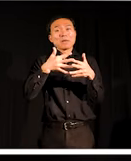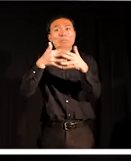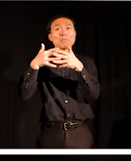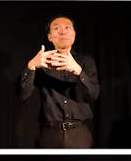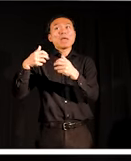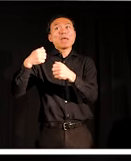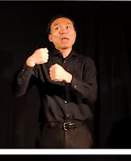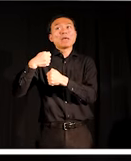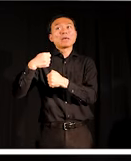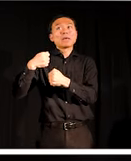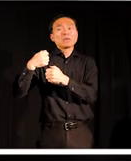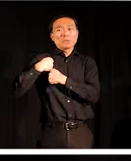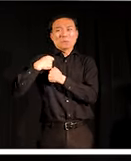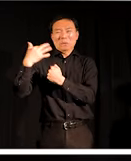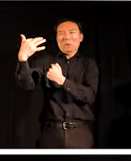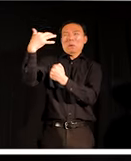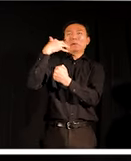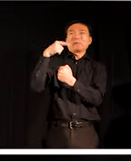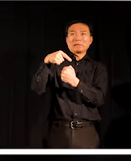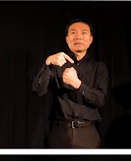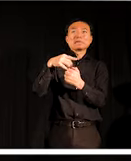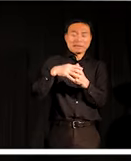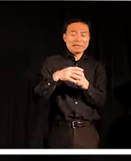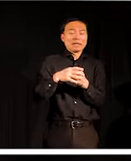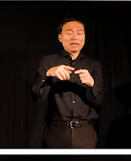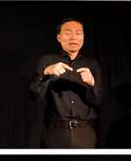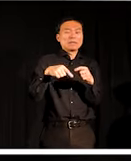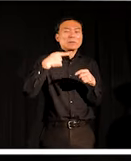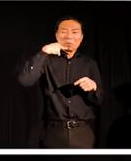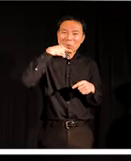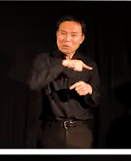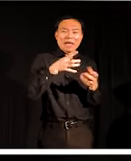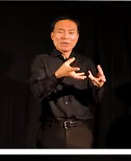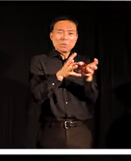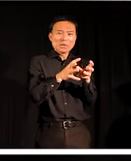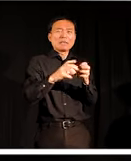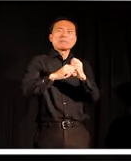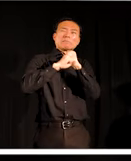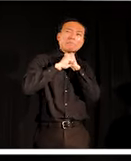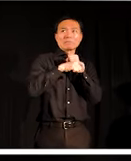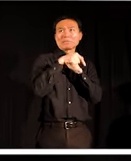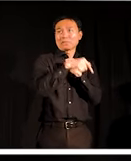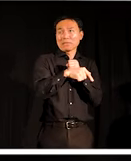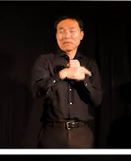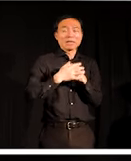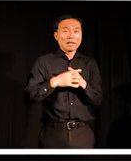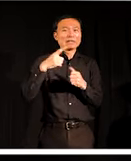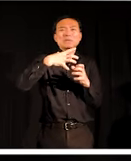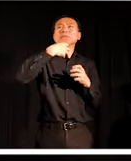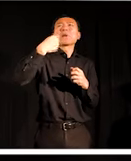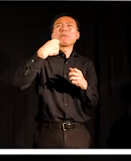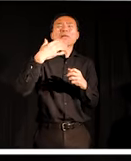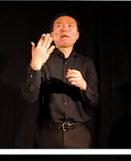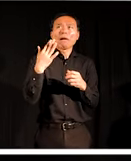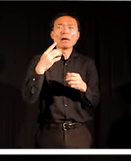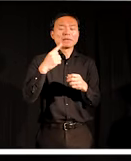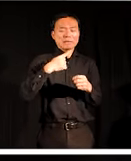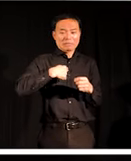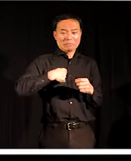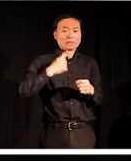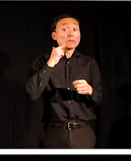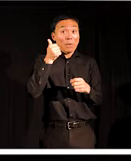今自決あの強制集団士ということが起きました敵に捕まるよりはと父親が妻や